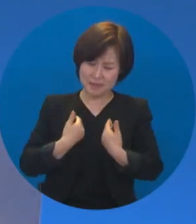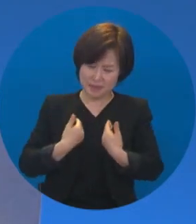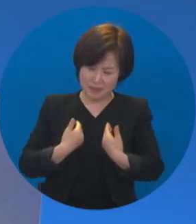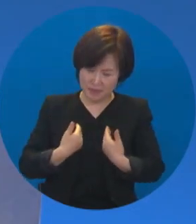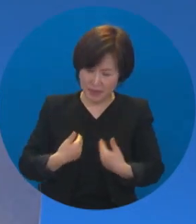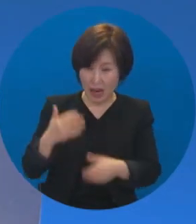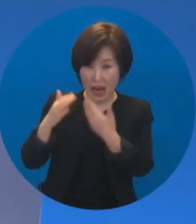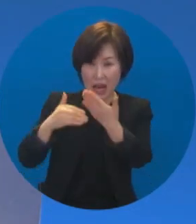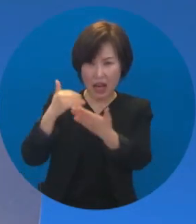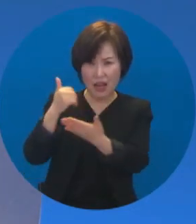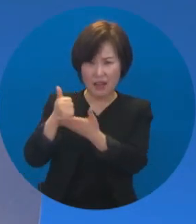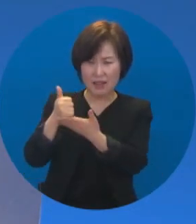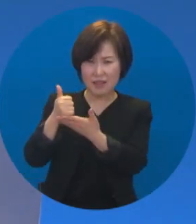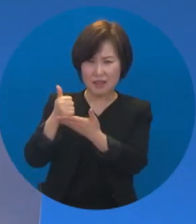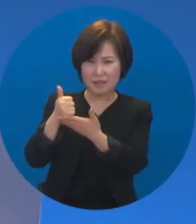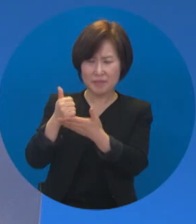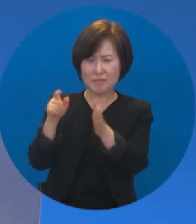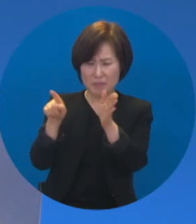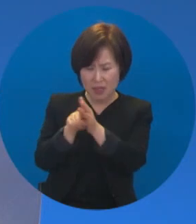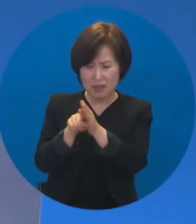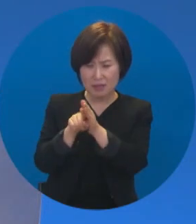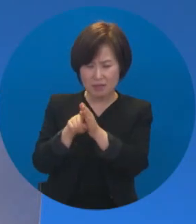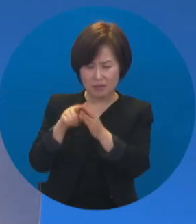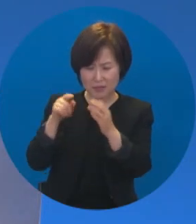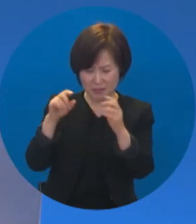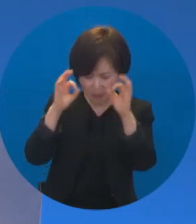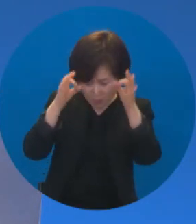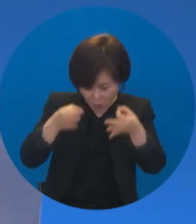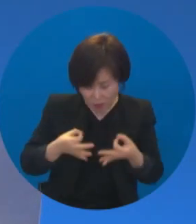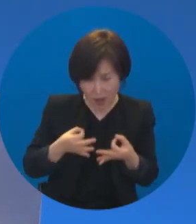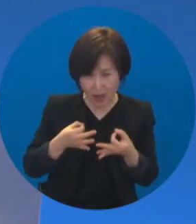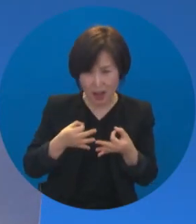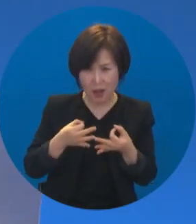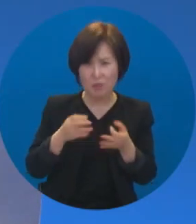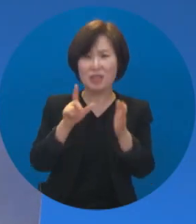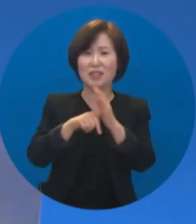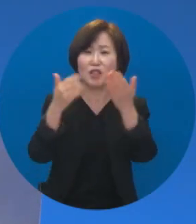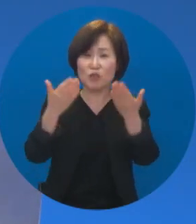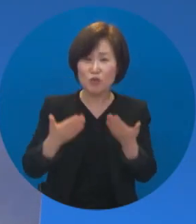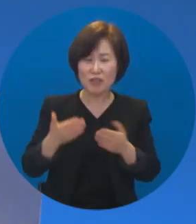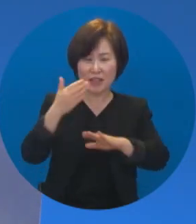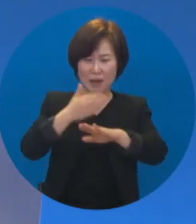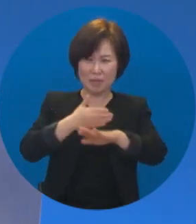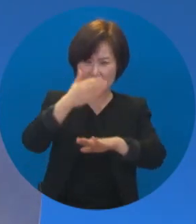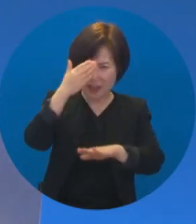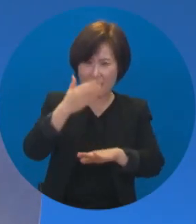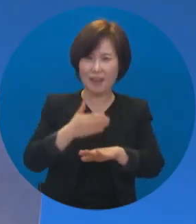다시 한번 되돌아볼 수 있는 기회가 있어서 너무 감사하다, 그런 고백을 나눴습니다.